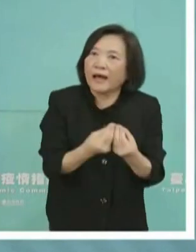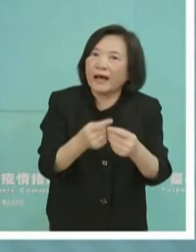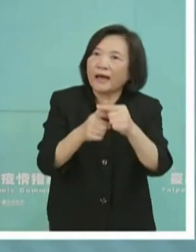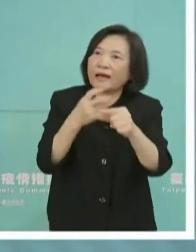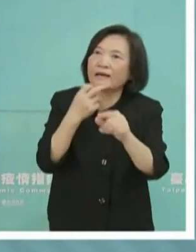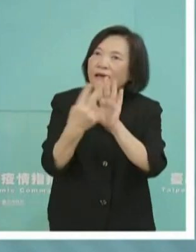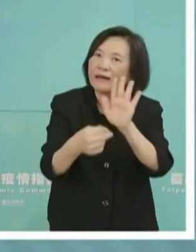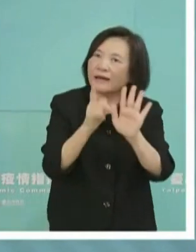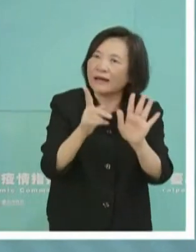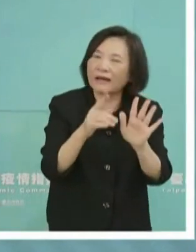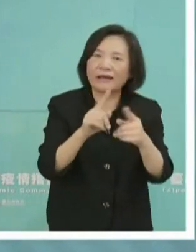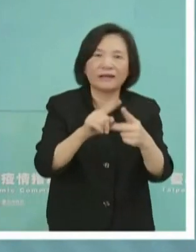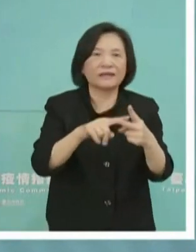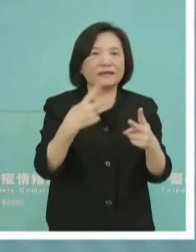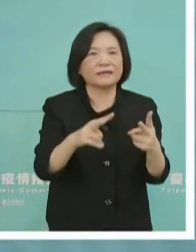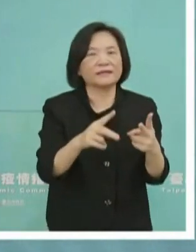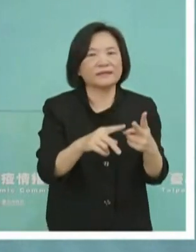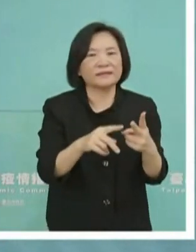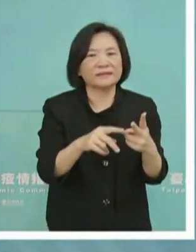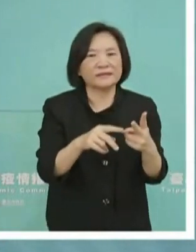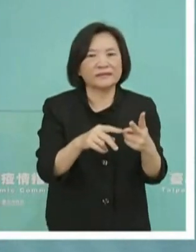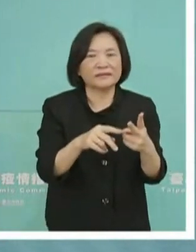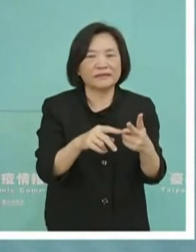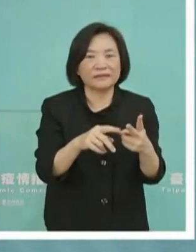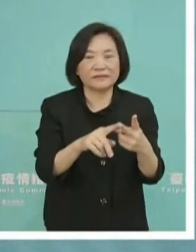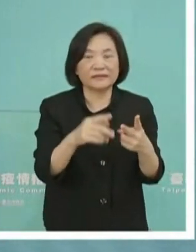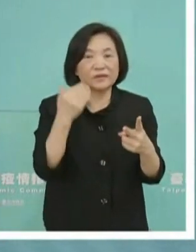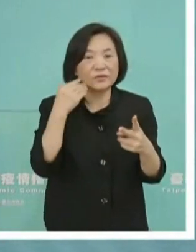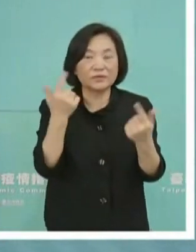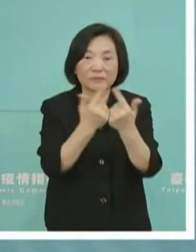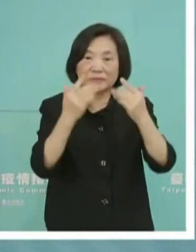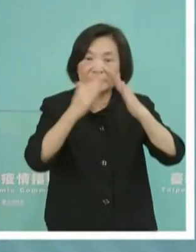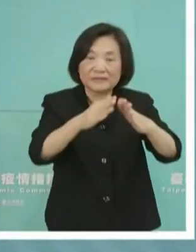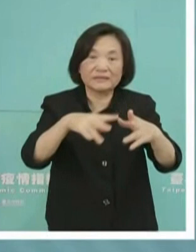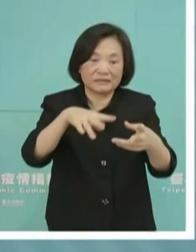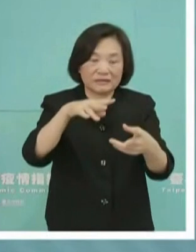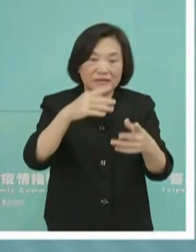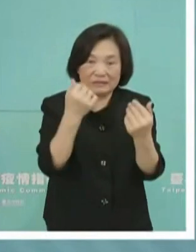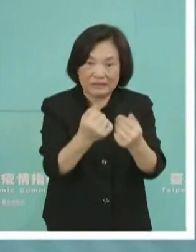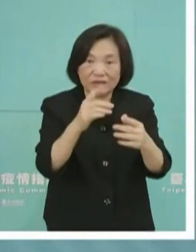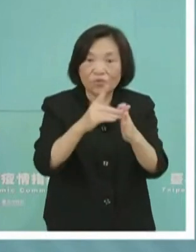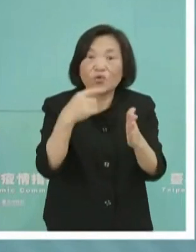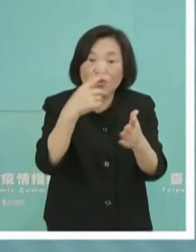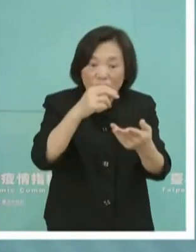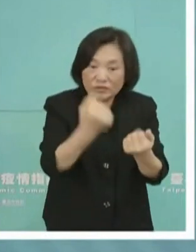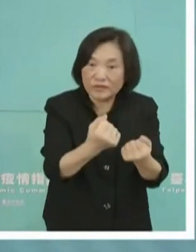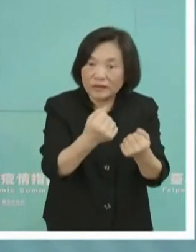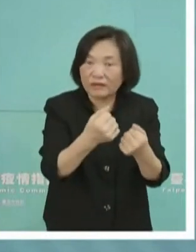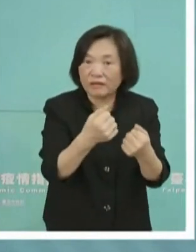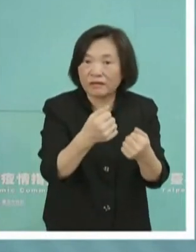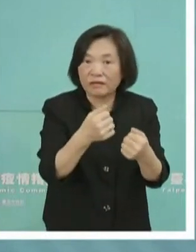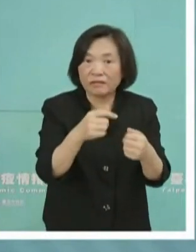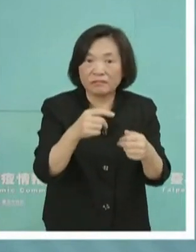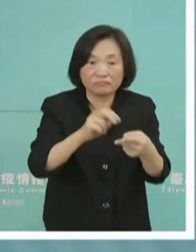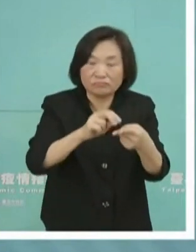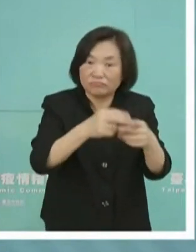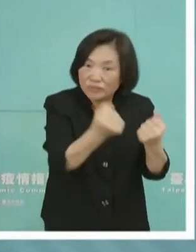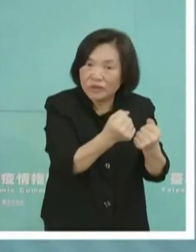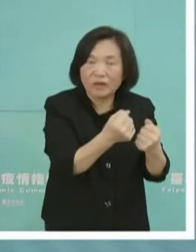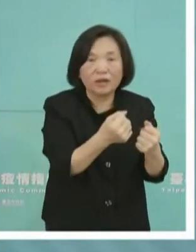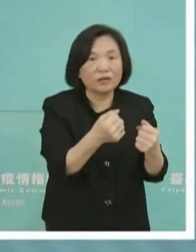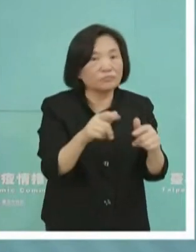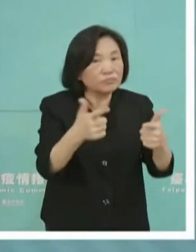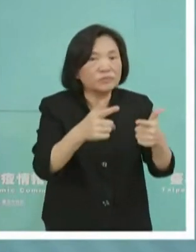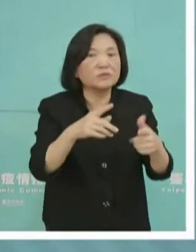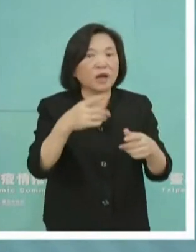央的说法？另外还有一点是，如果连在台北市不涉及的人都可以打的话，到时候要怎么防堵？是不是有人